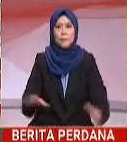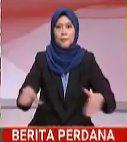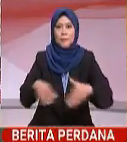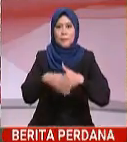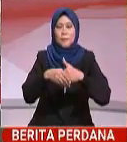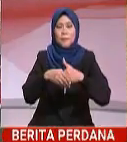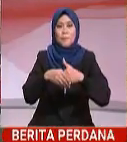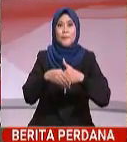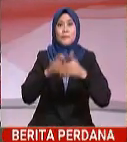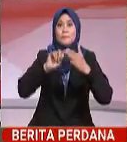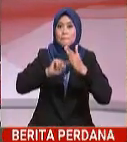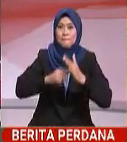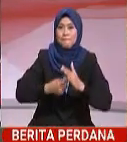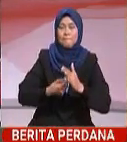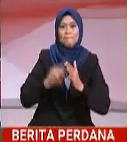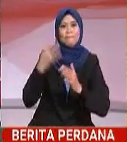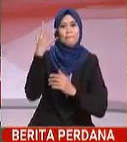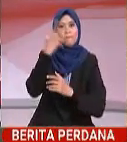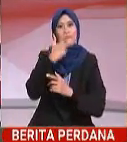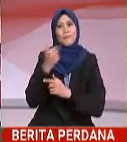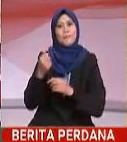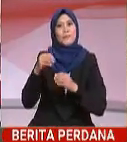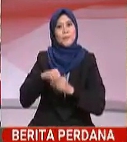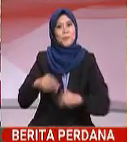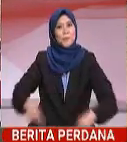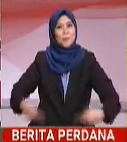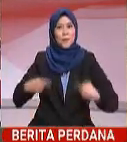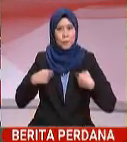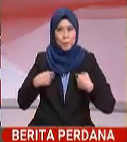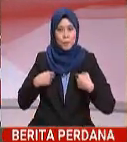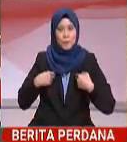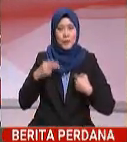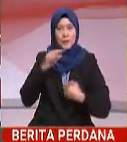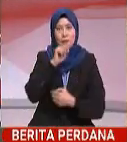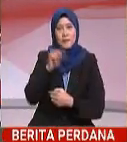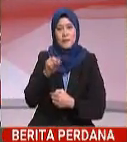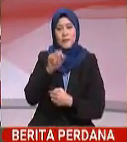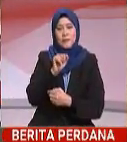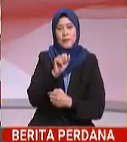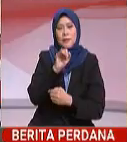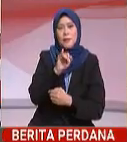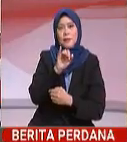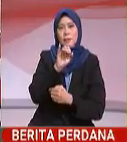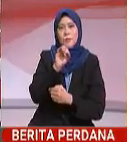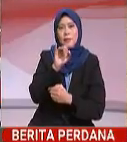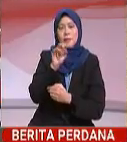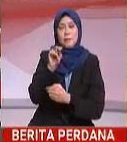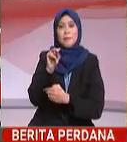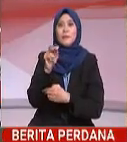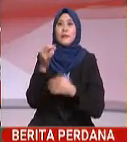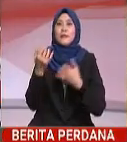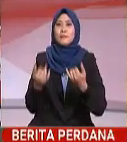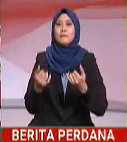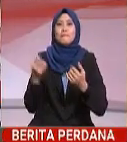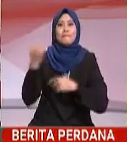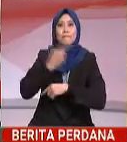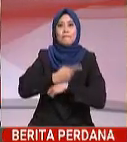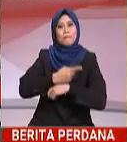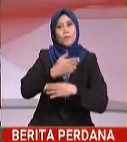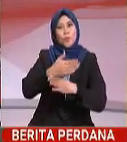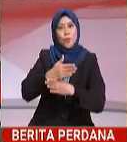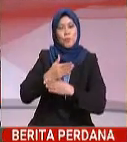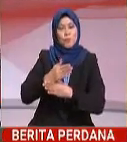Perkahwinan antara detik paling indah dalam kehidupan. Lantas, Zaidin Zainal meraihkan hari bahagianya itu